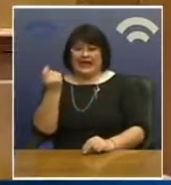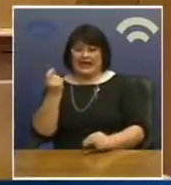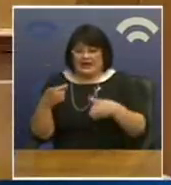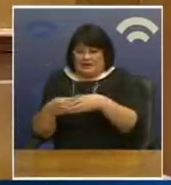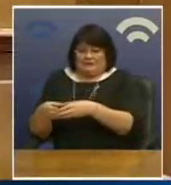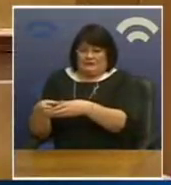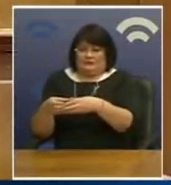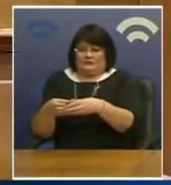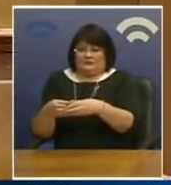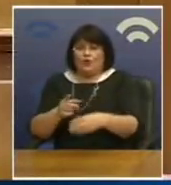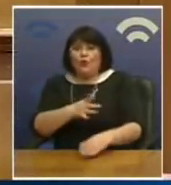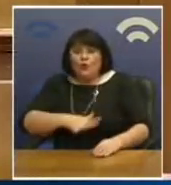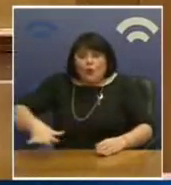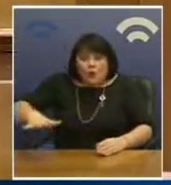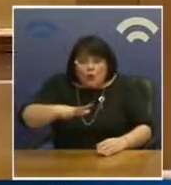πολίτες, όλος ο λαός.